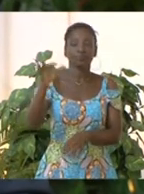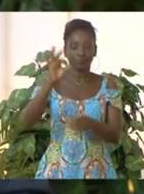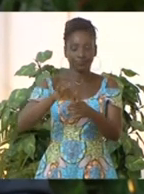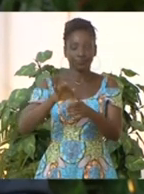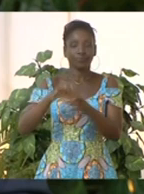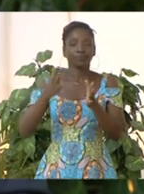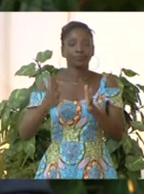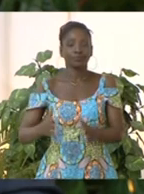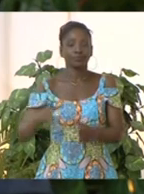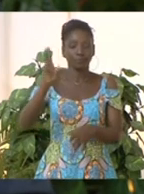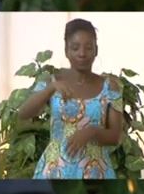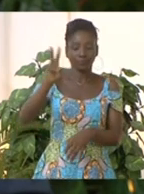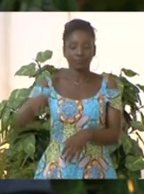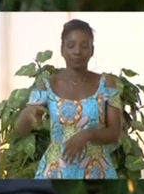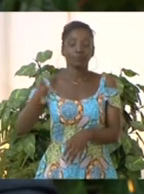22 828.